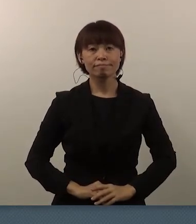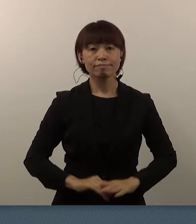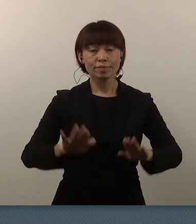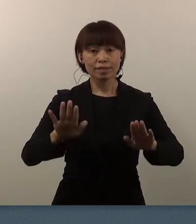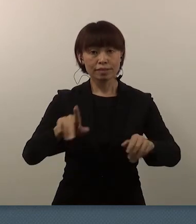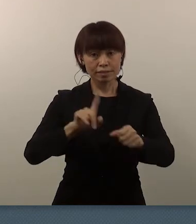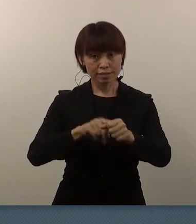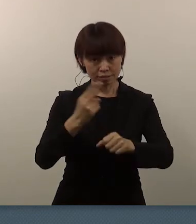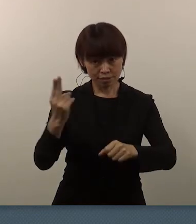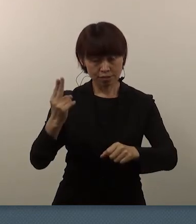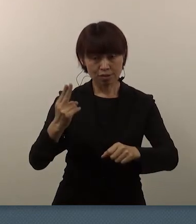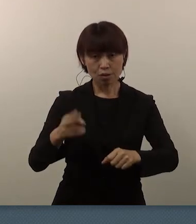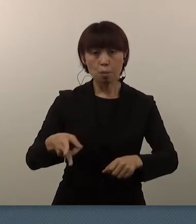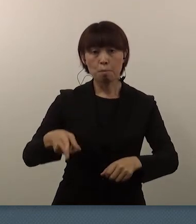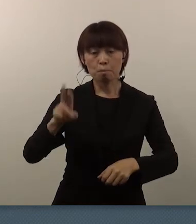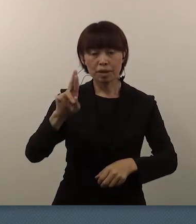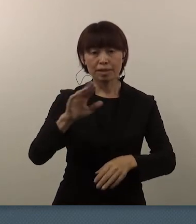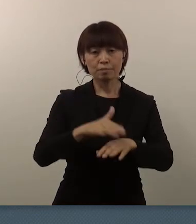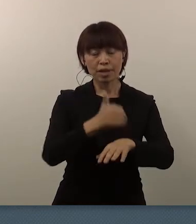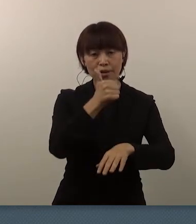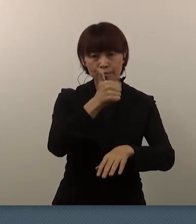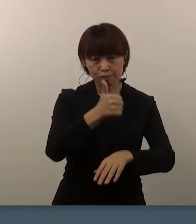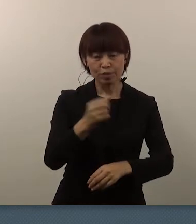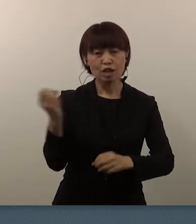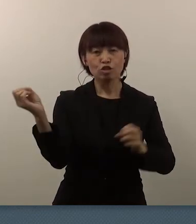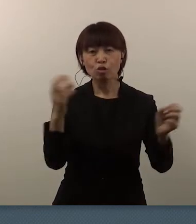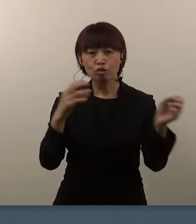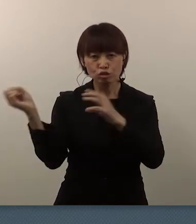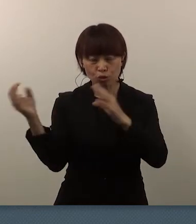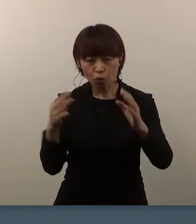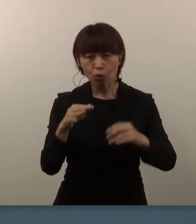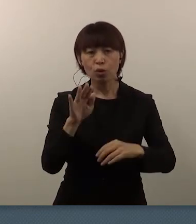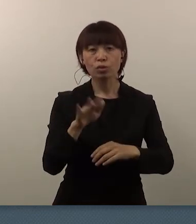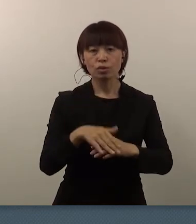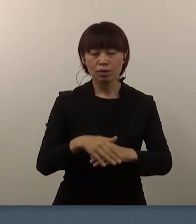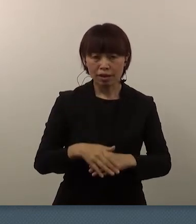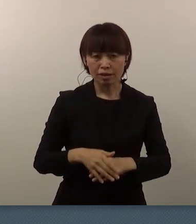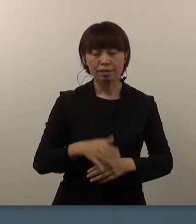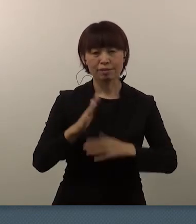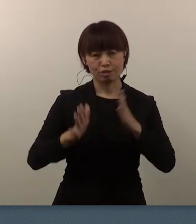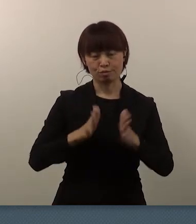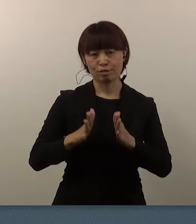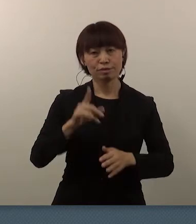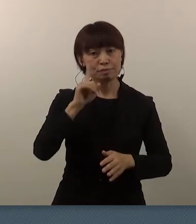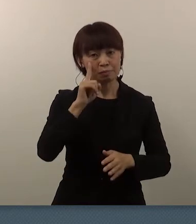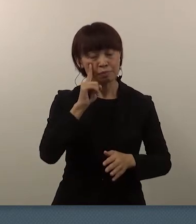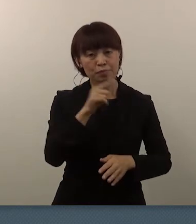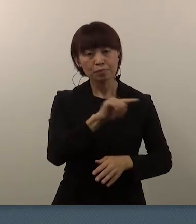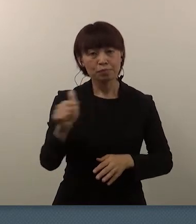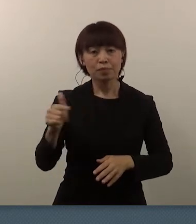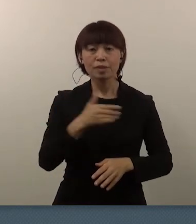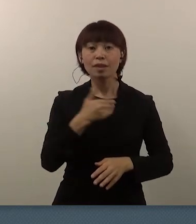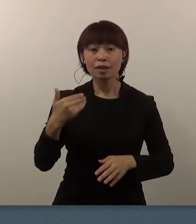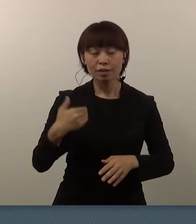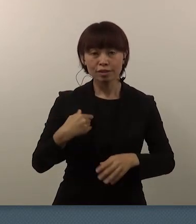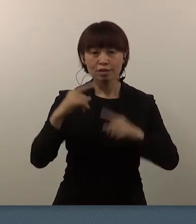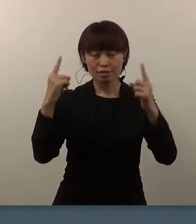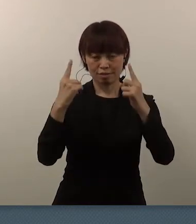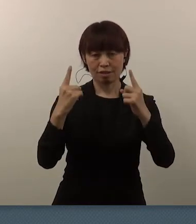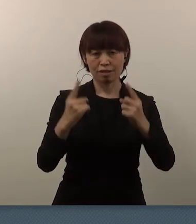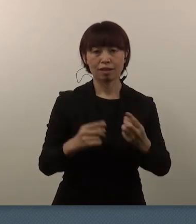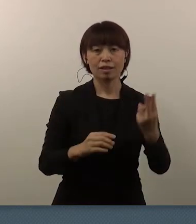度はパラリンピアンのトークショーやパラリンピック競技の体験などを行う神奈川パラスポーツフェスタ2018